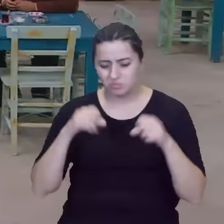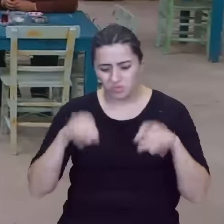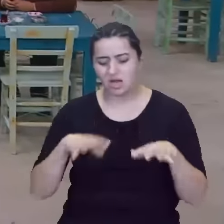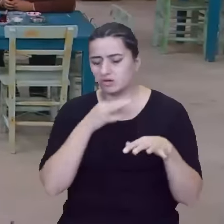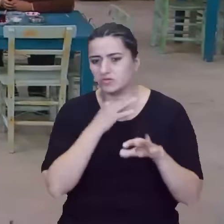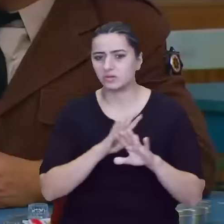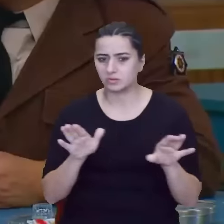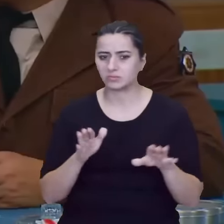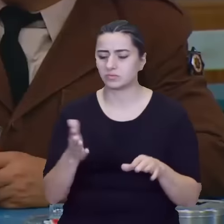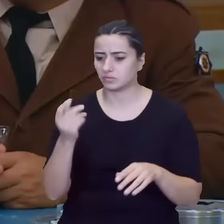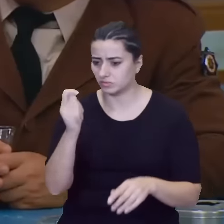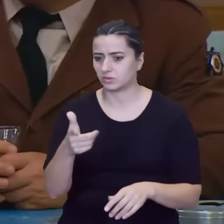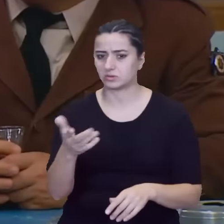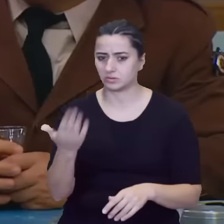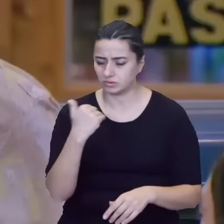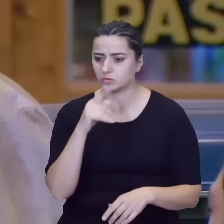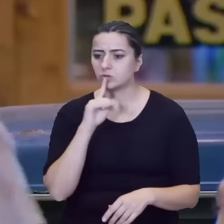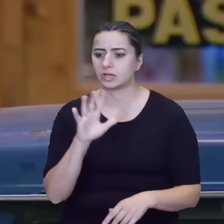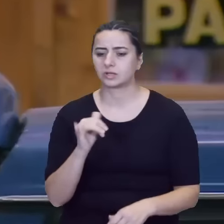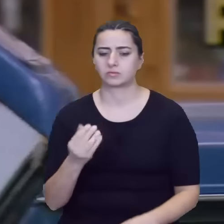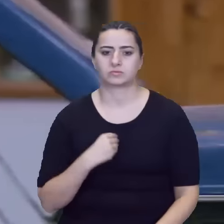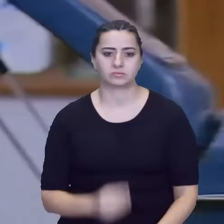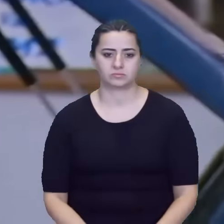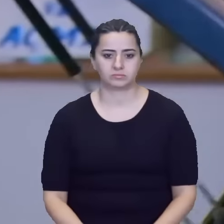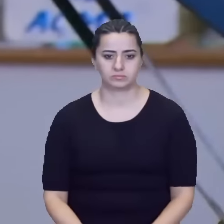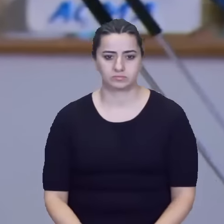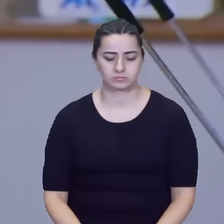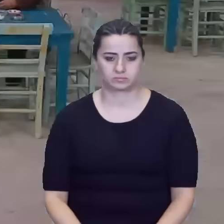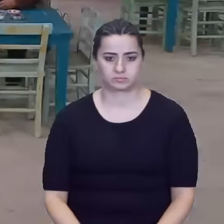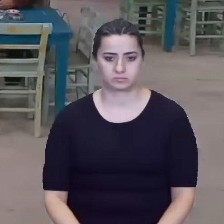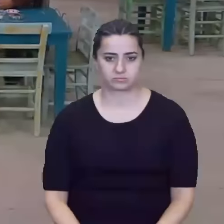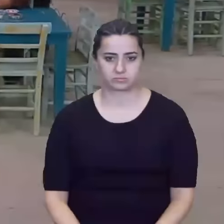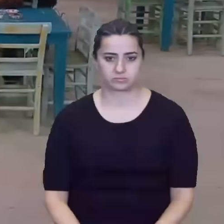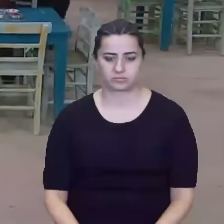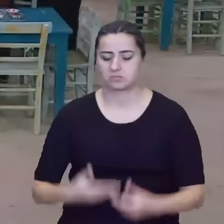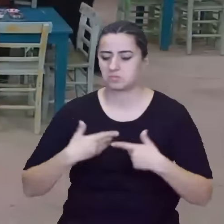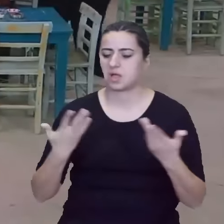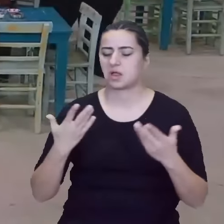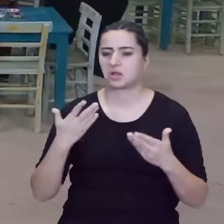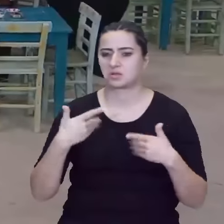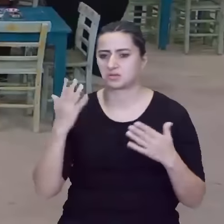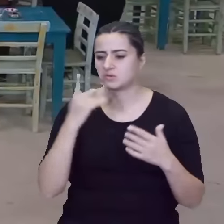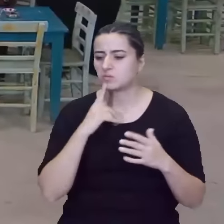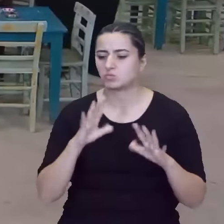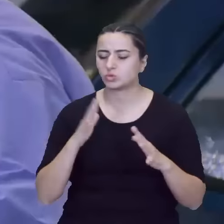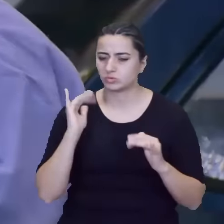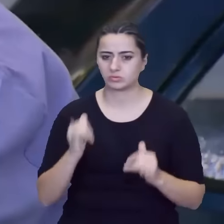azı dişi. Al şunu kardeş. Ver abi. Hele ver oradan 150 gram bana. Sinan araba teybiyle yaklaşıyor. Allah Allah. Ya bana ne ya? Gene